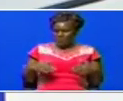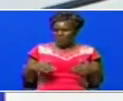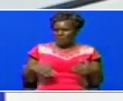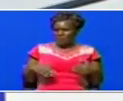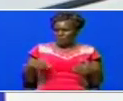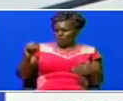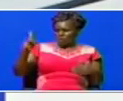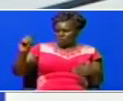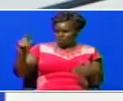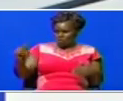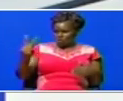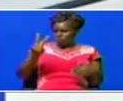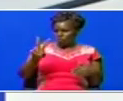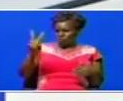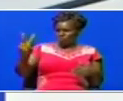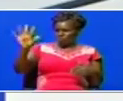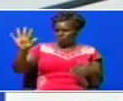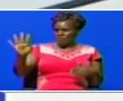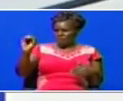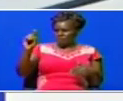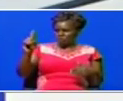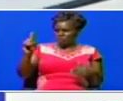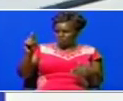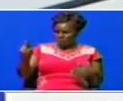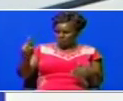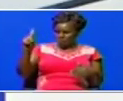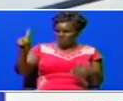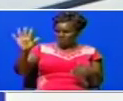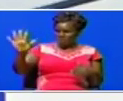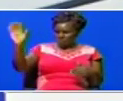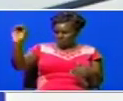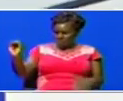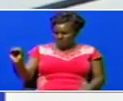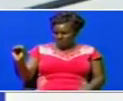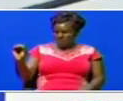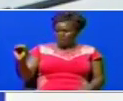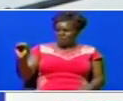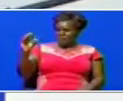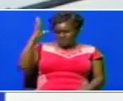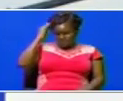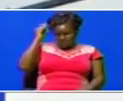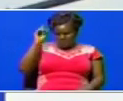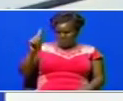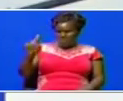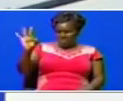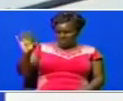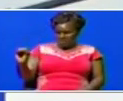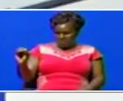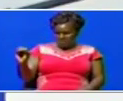John Ekuru Aukot, 225, 0.15%. Mohamed Dida, 130,